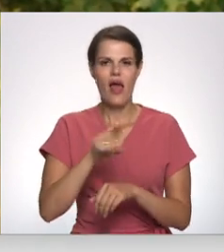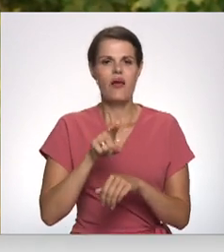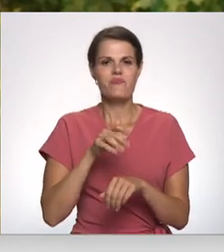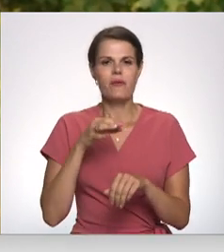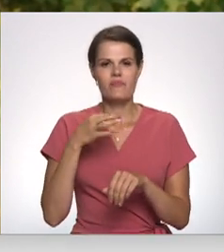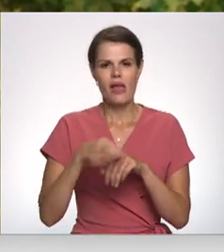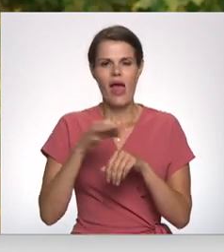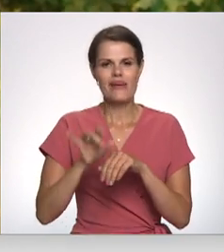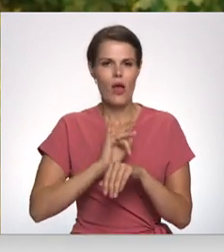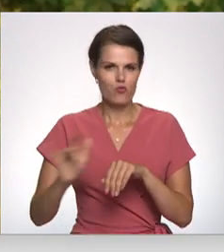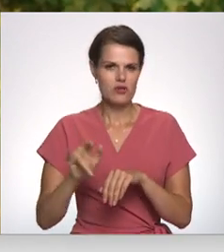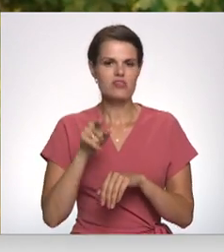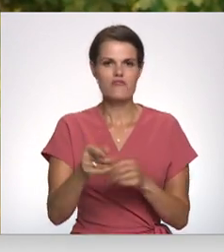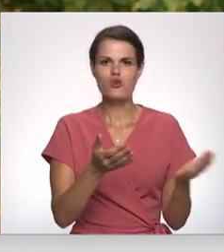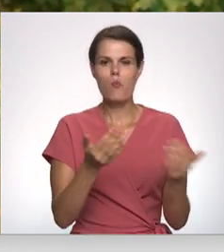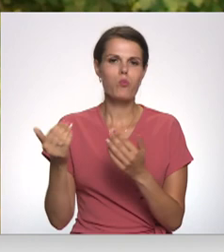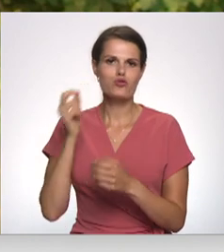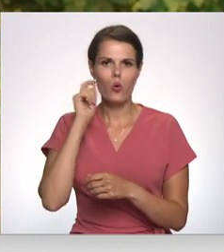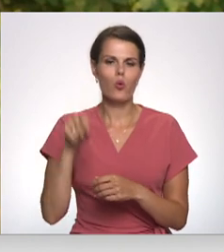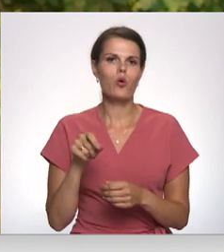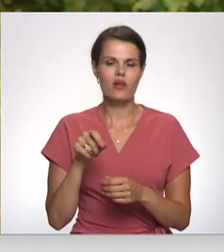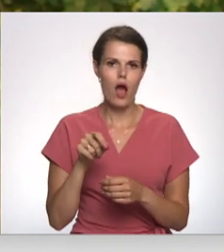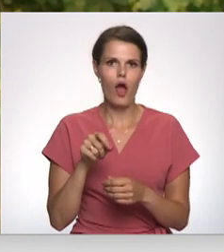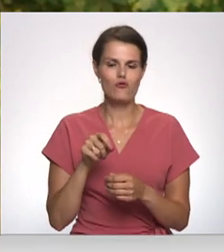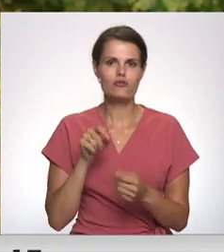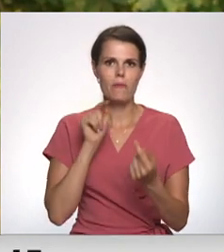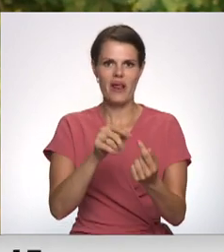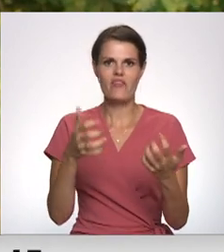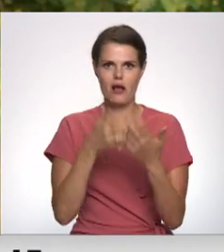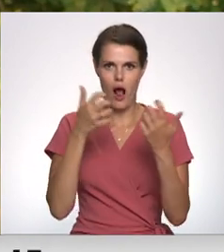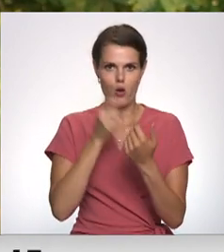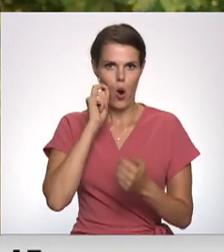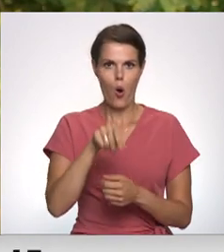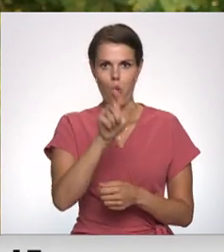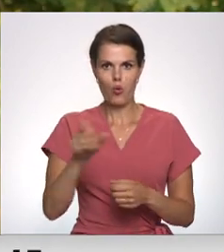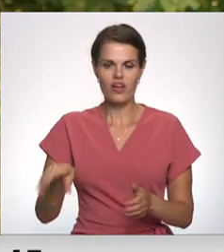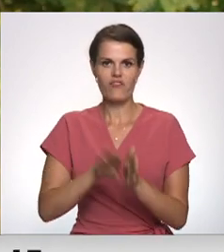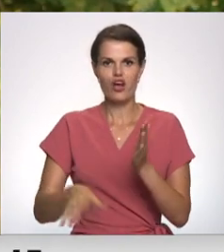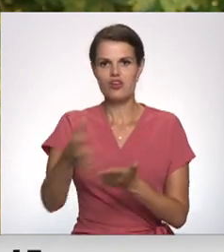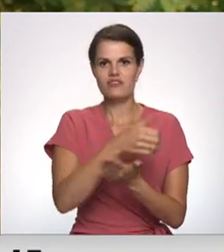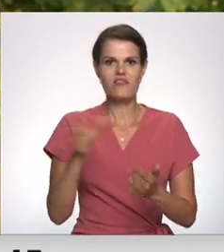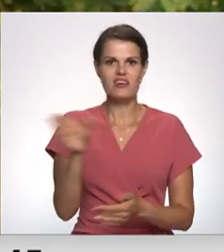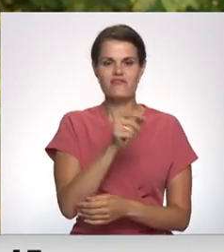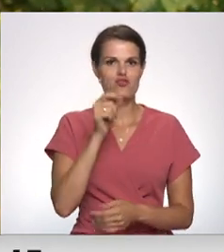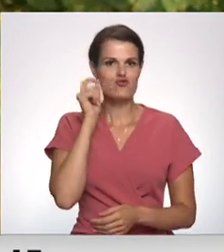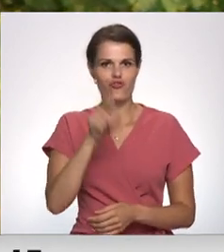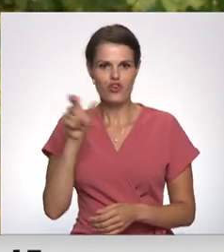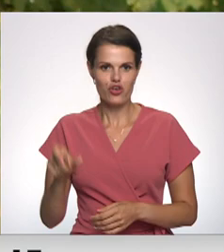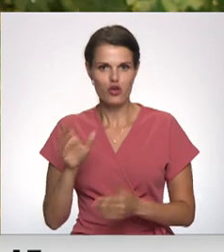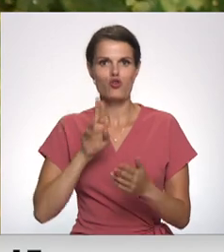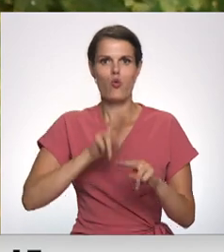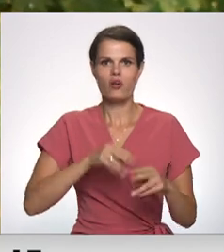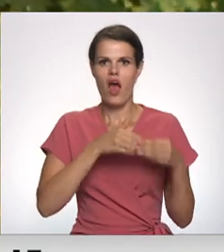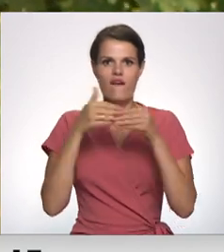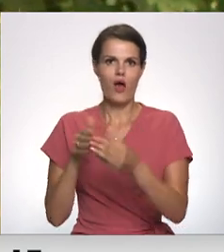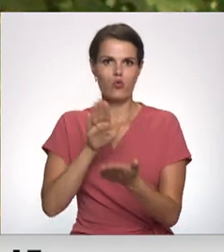Viņi mobilizē Ukraiņus, kas tur dzīvo uz kara pret Ukraiņiem. Viņi savāca visus vīriešus tā vienkārši no ielas un mājām un ved uz karu,